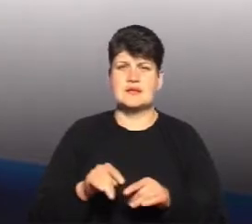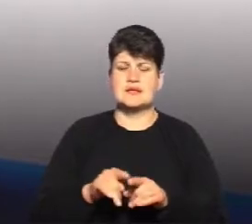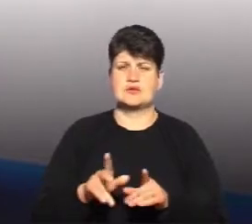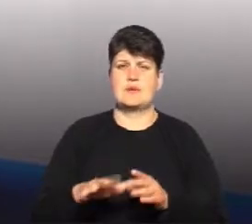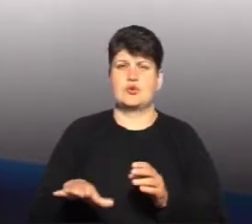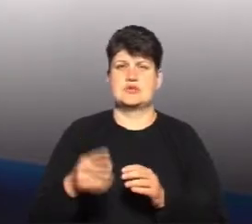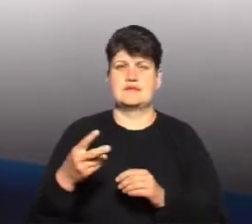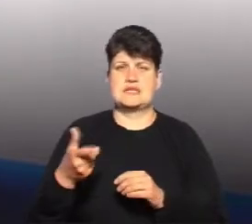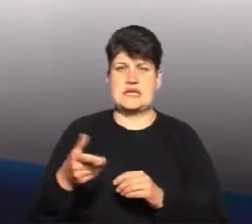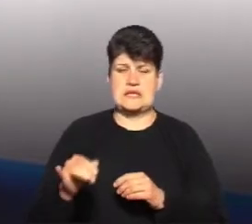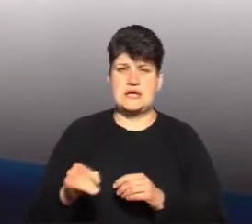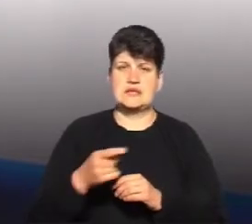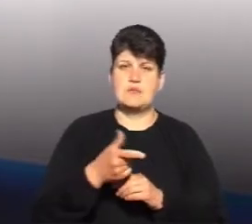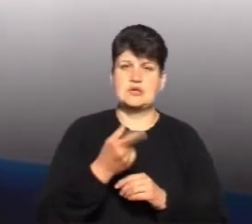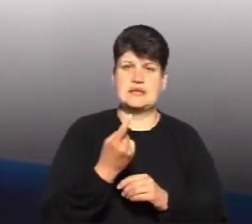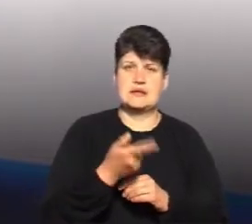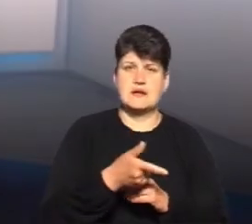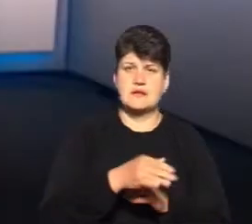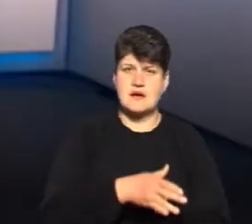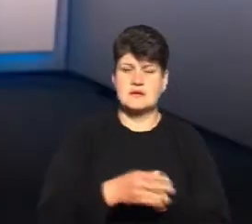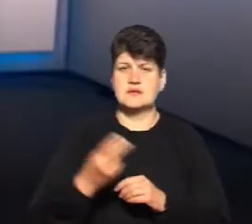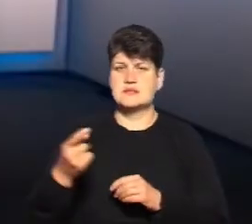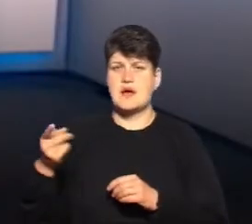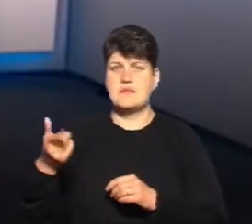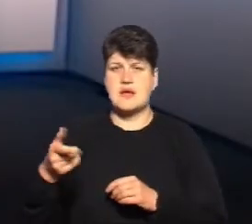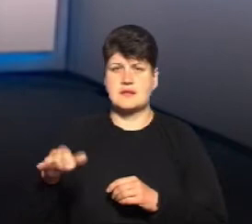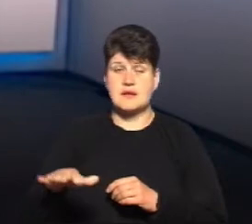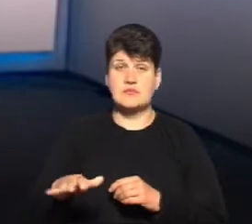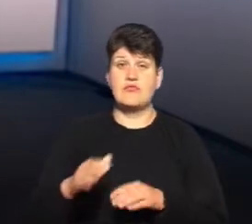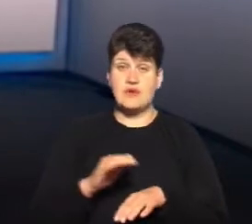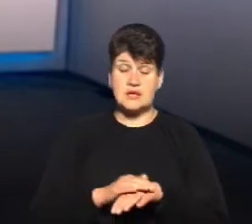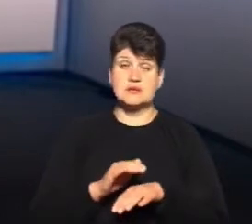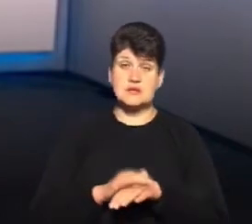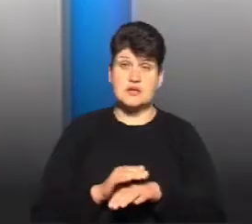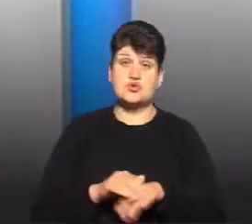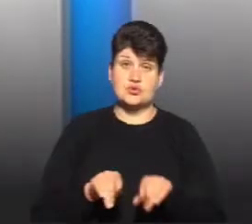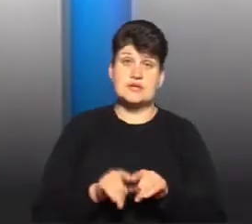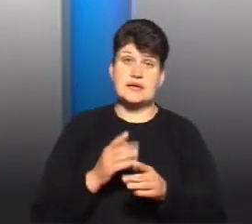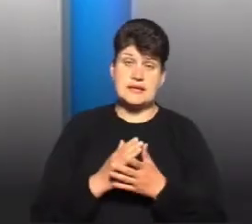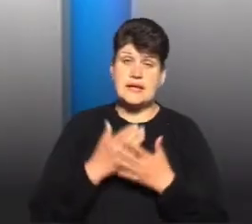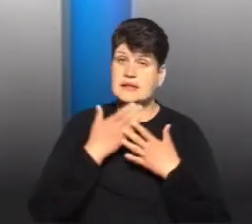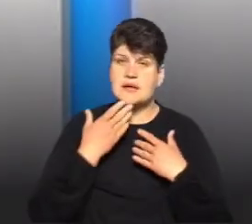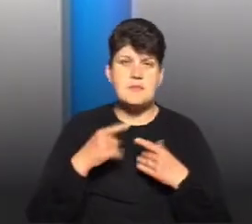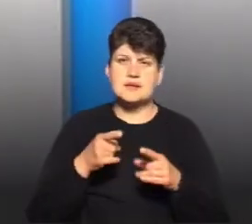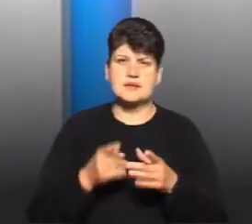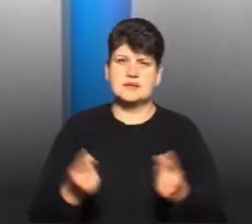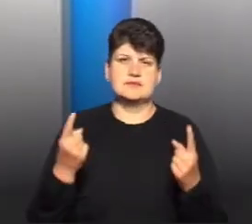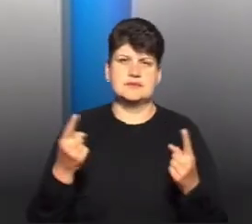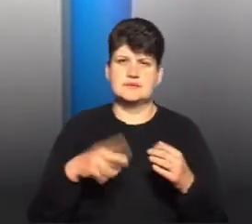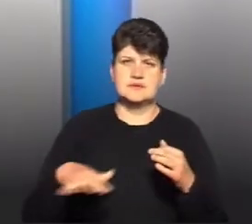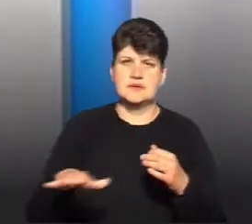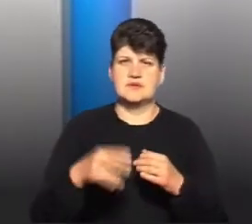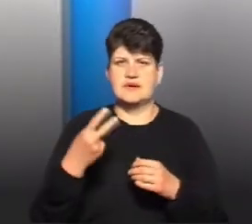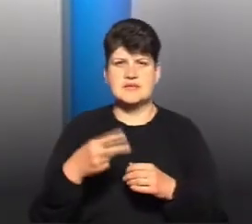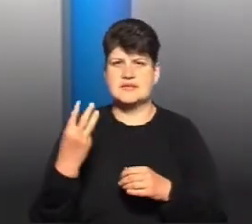там гектар, десь там гектар, так? Як ну, фактично так є. Так немає таких суцільних масивів, таких, що було по 20-30 гектарів, такого